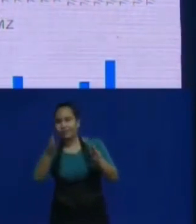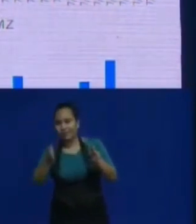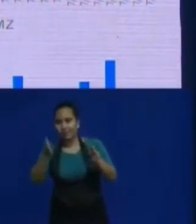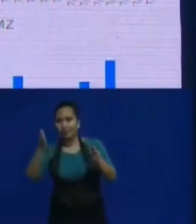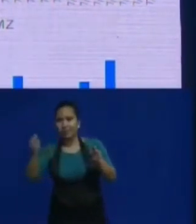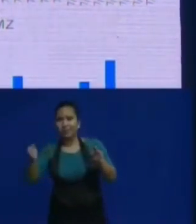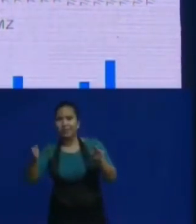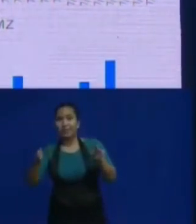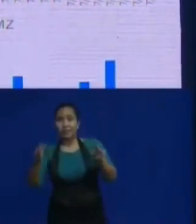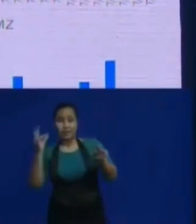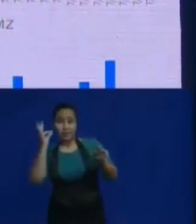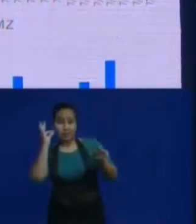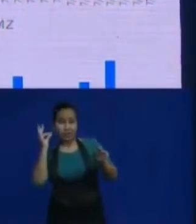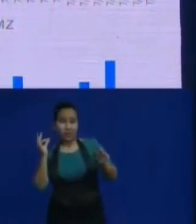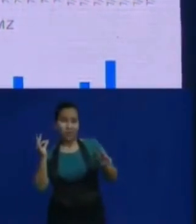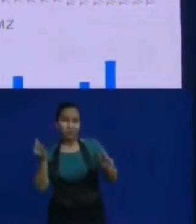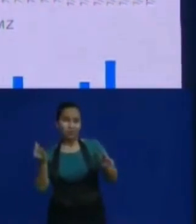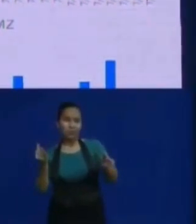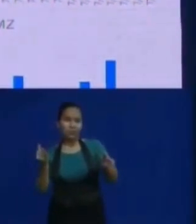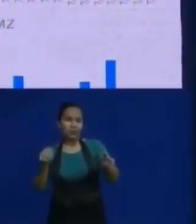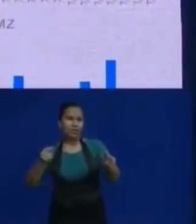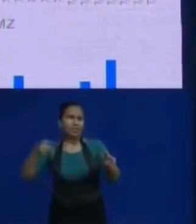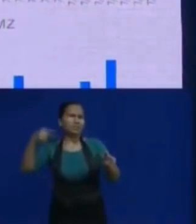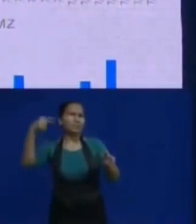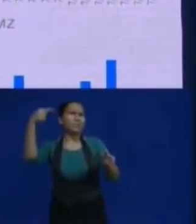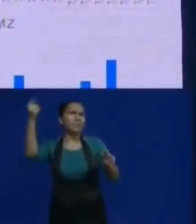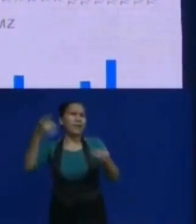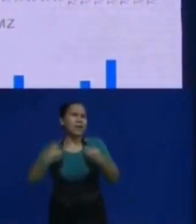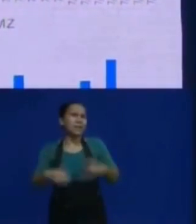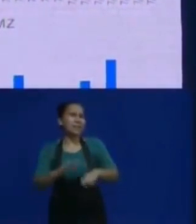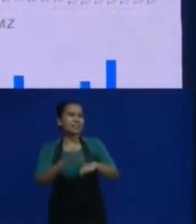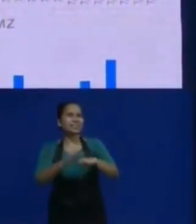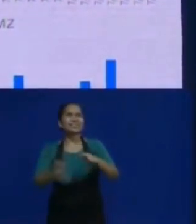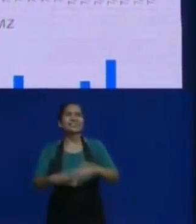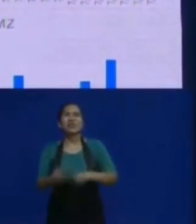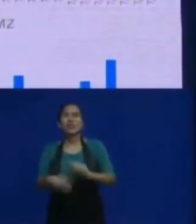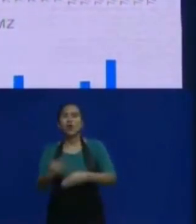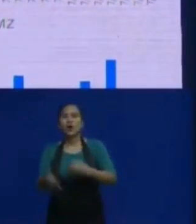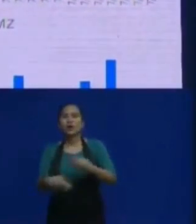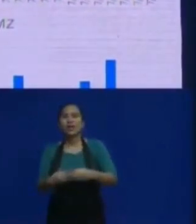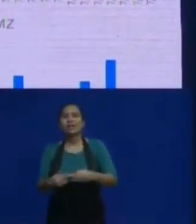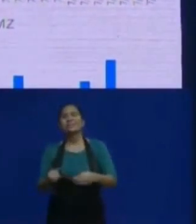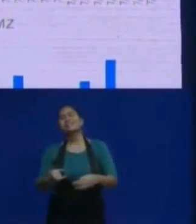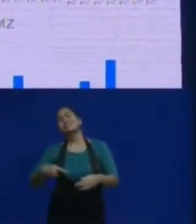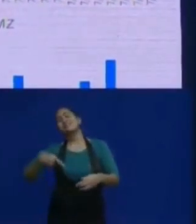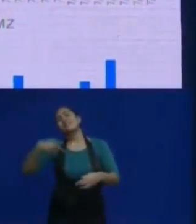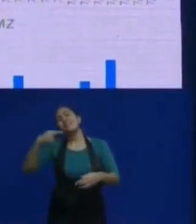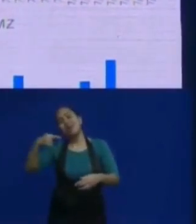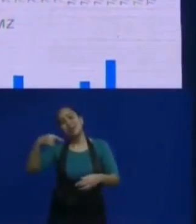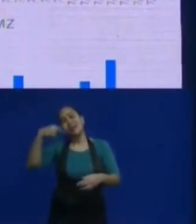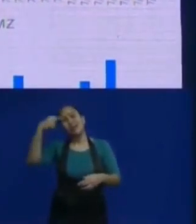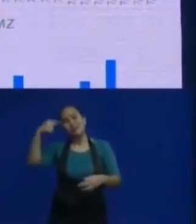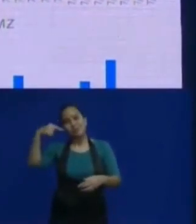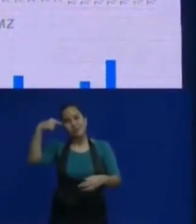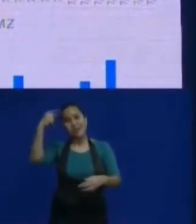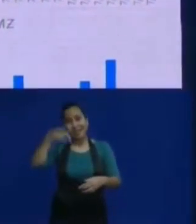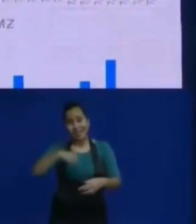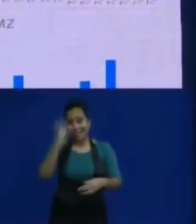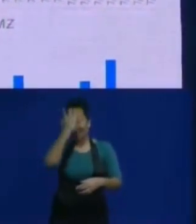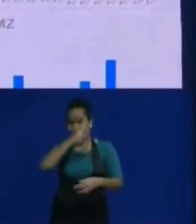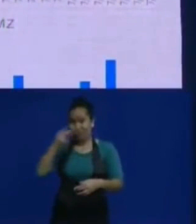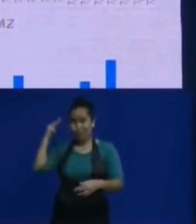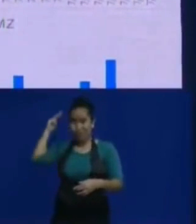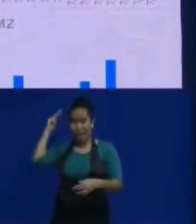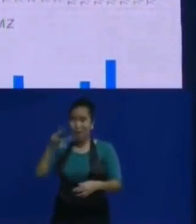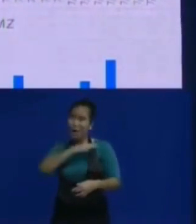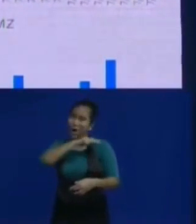en meer wordt. Hetgeen wil zeggen dat de epidemie aan het groeien is in Suriname, de pandemie is aan het toenemen.